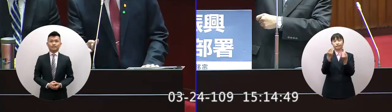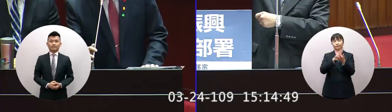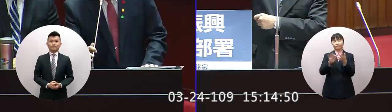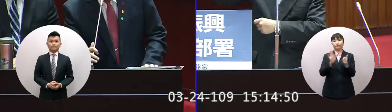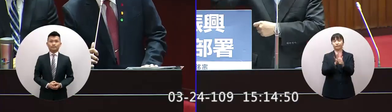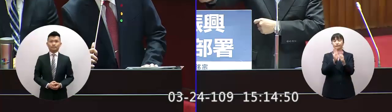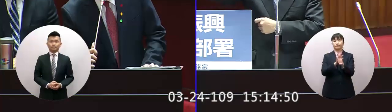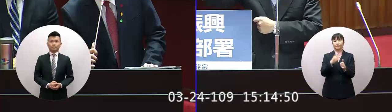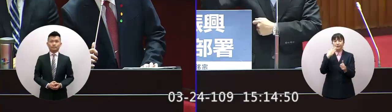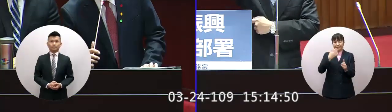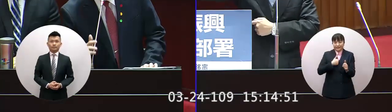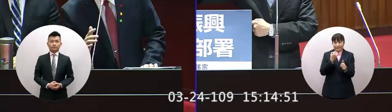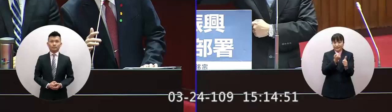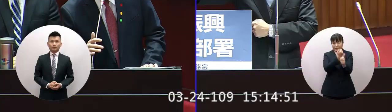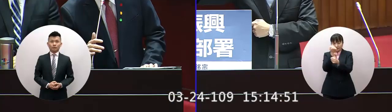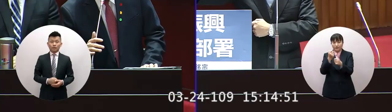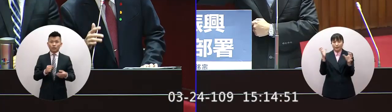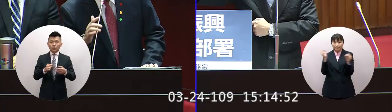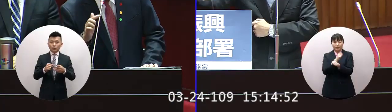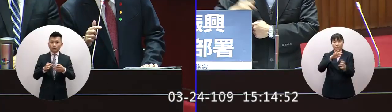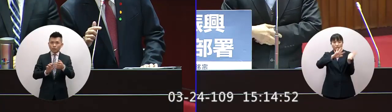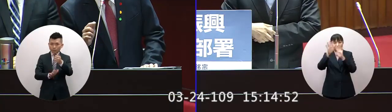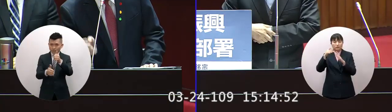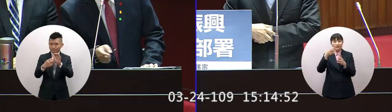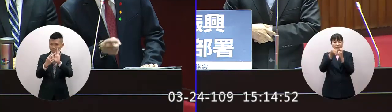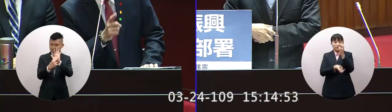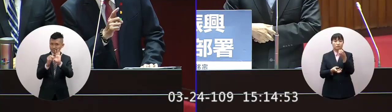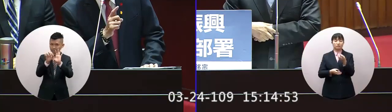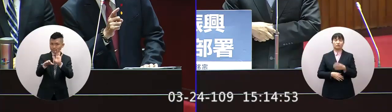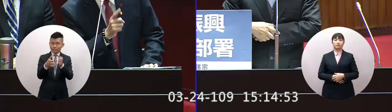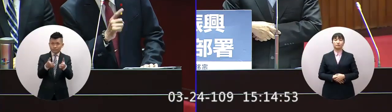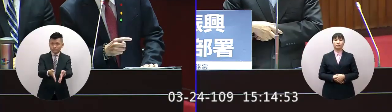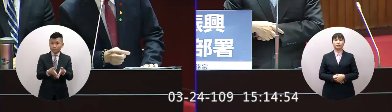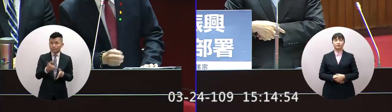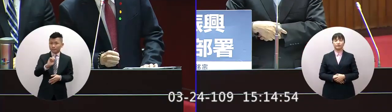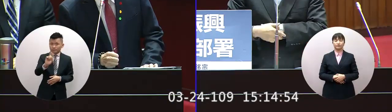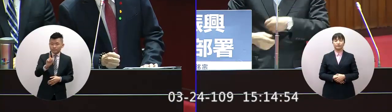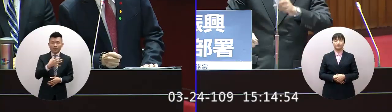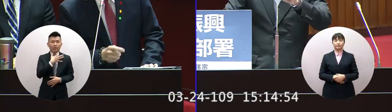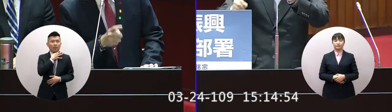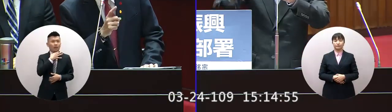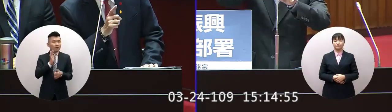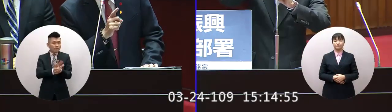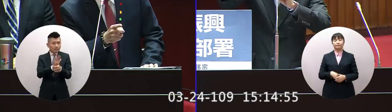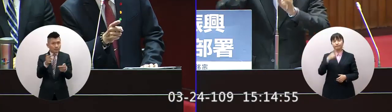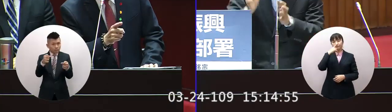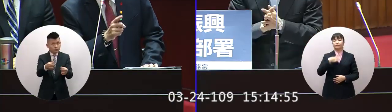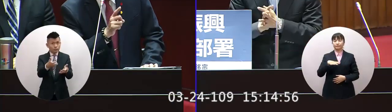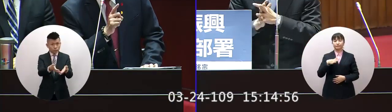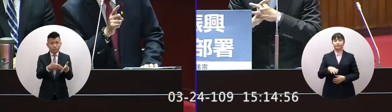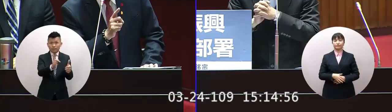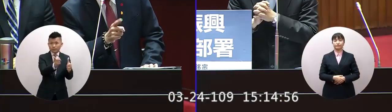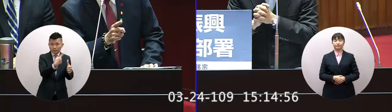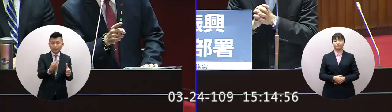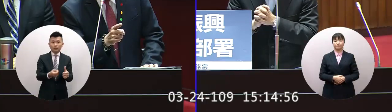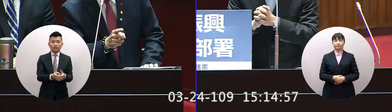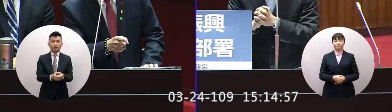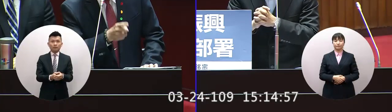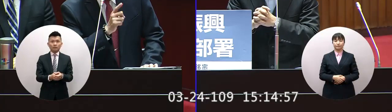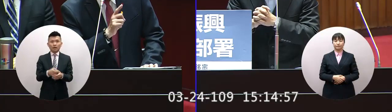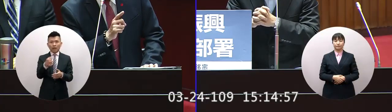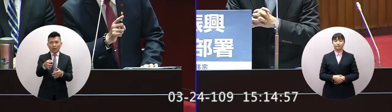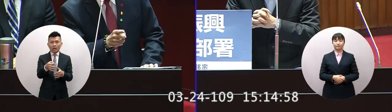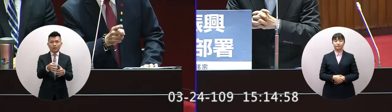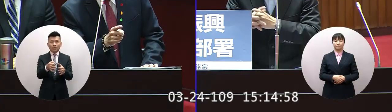没有掌握到你损失到什么情况啊。 不是，我跟你说现在最重要就是纾困最重要，我知道厂商不能够抽银